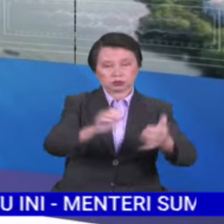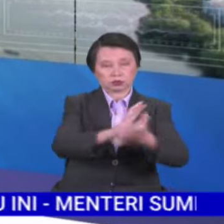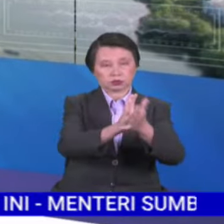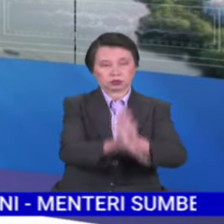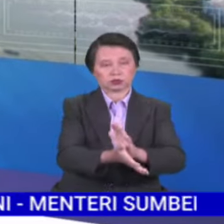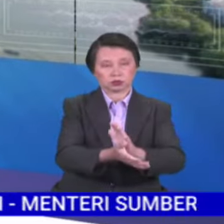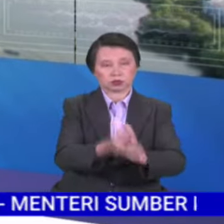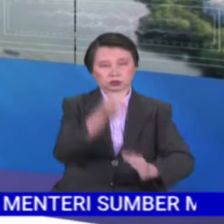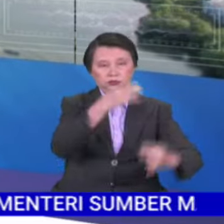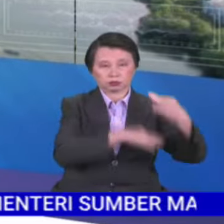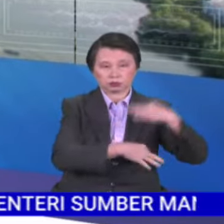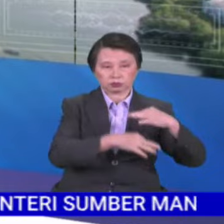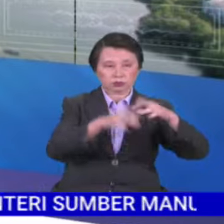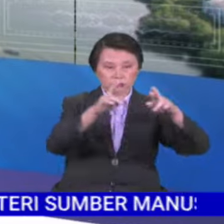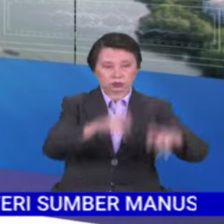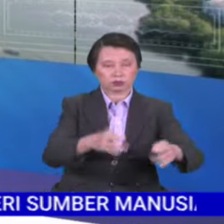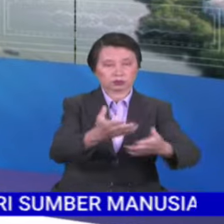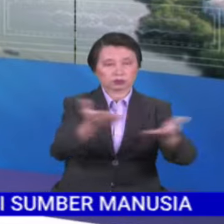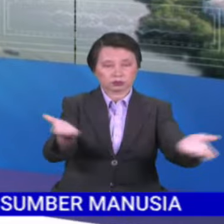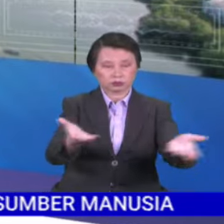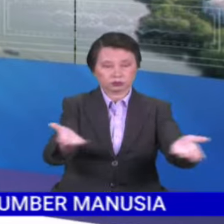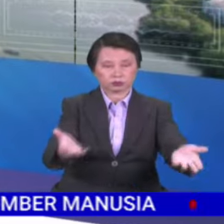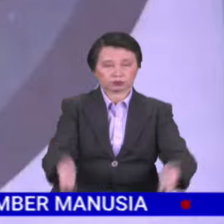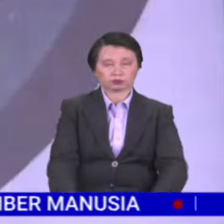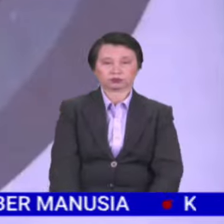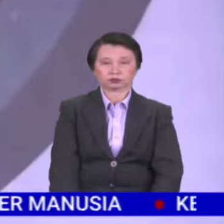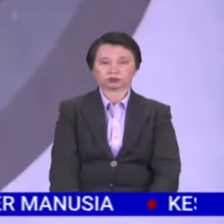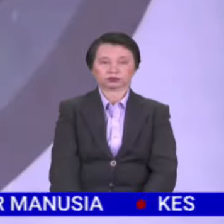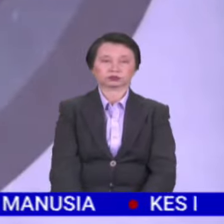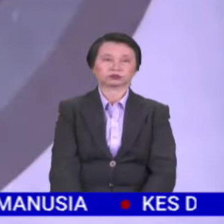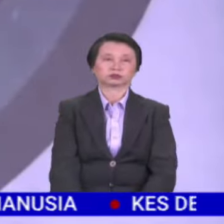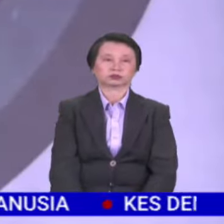menjadi sumber pendapatan penduduk setempat.